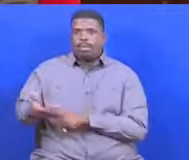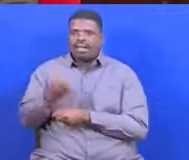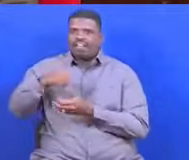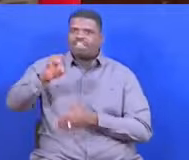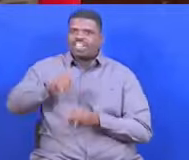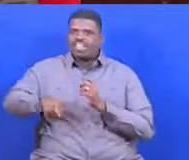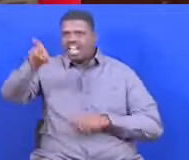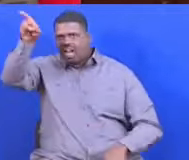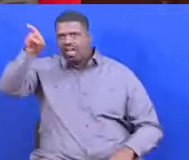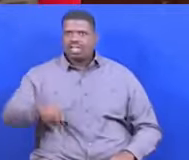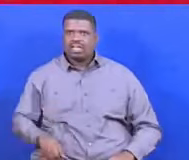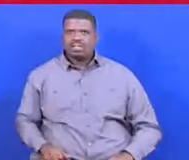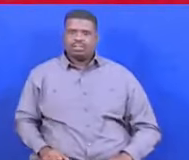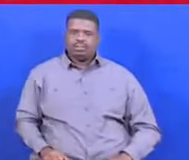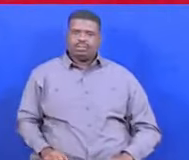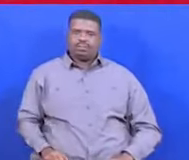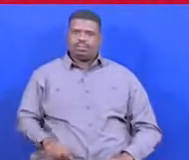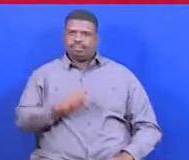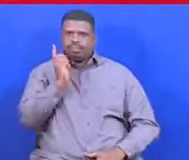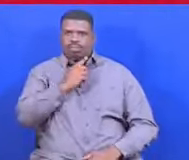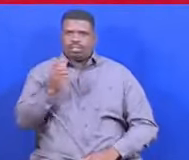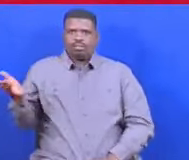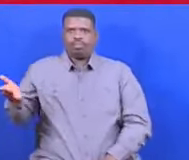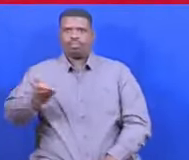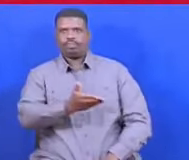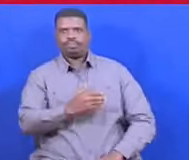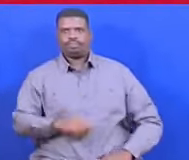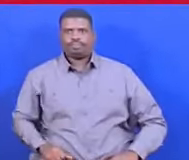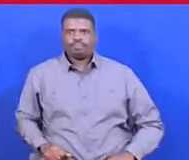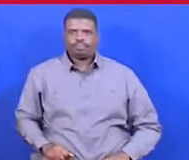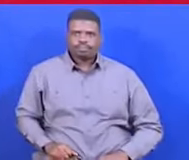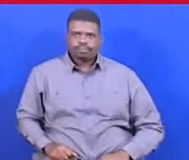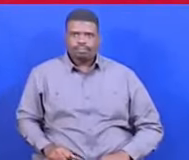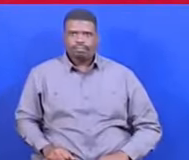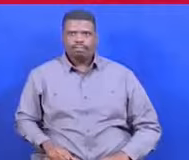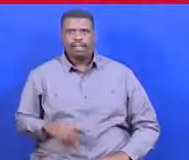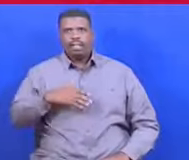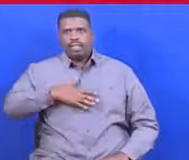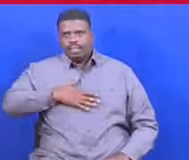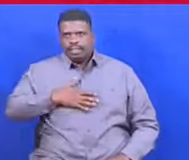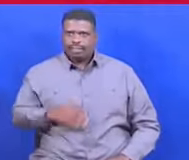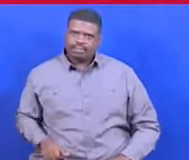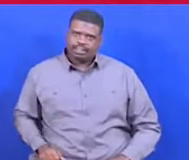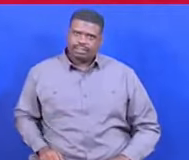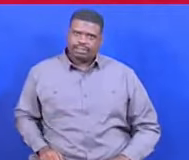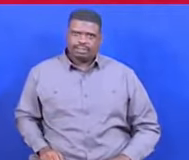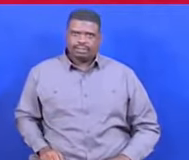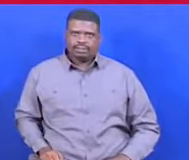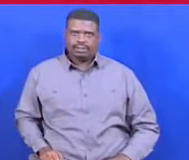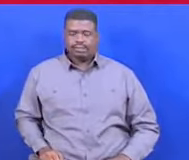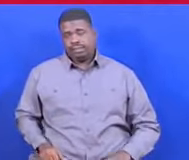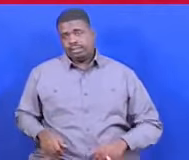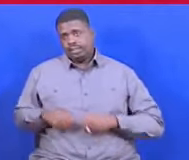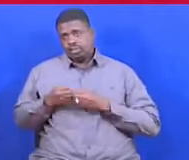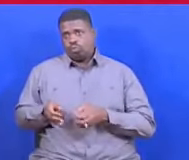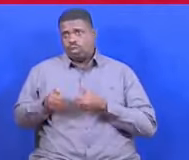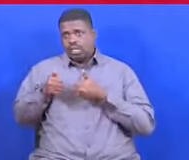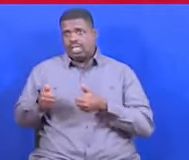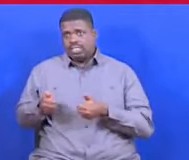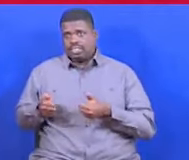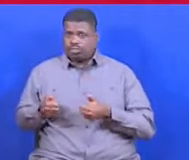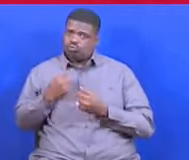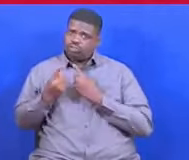iliyoko Makete kwa ajili ya uzalishaji? Asante mheshimiwa spika. Ni kweli anachosema mheshimiwa mbunge kwamba mpango wa